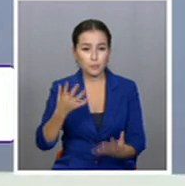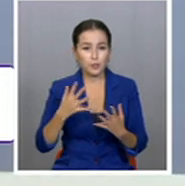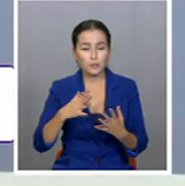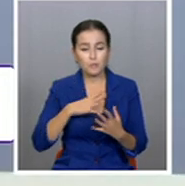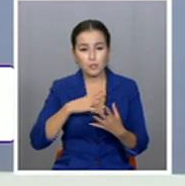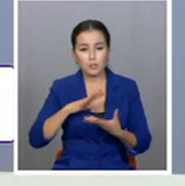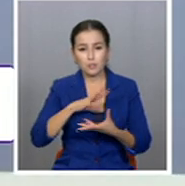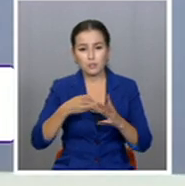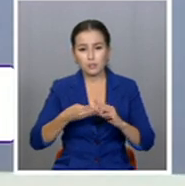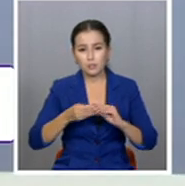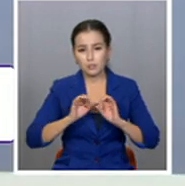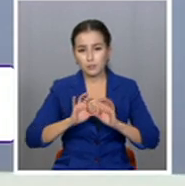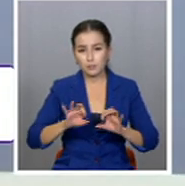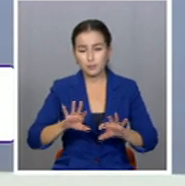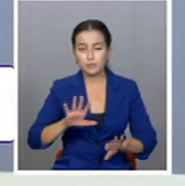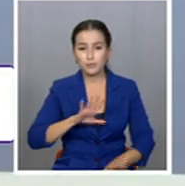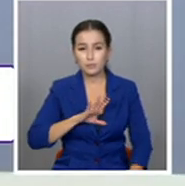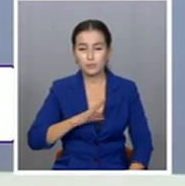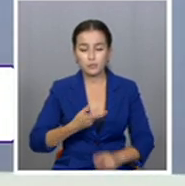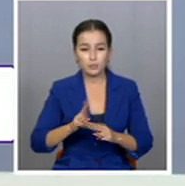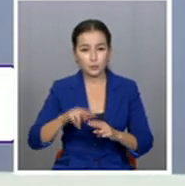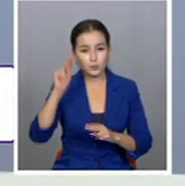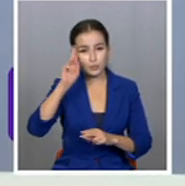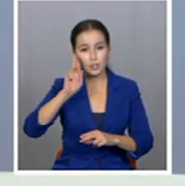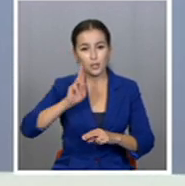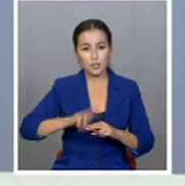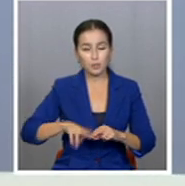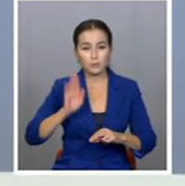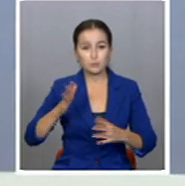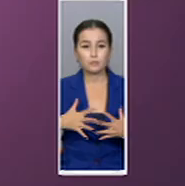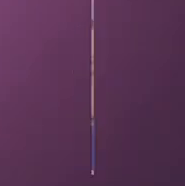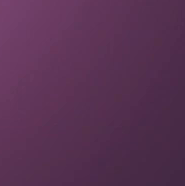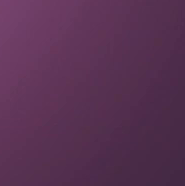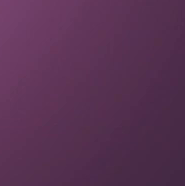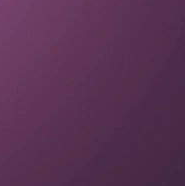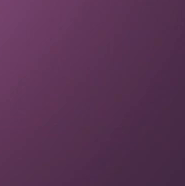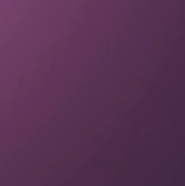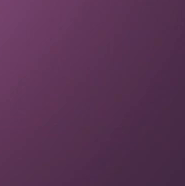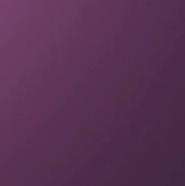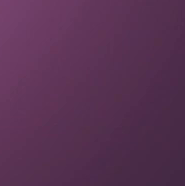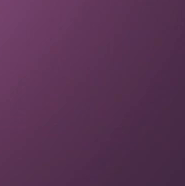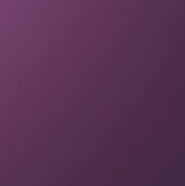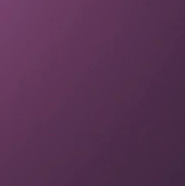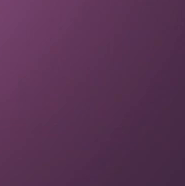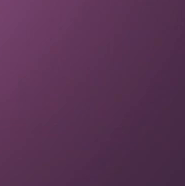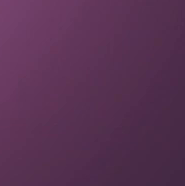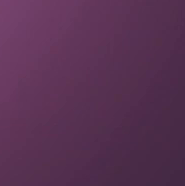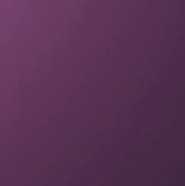талдадық. Осымен сабағымыз аяқталды. Сау болыңыздар!